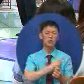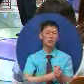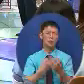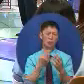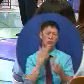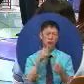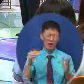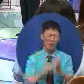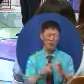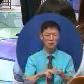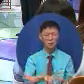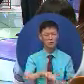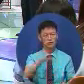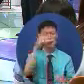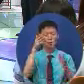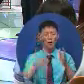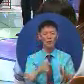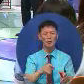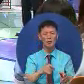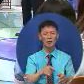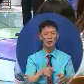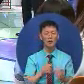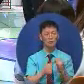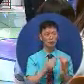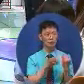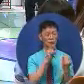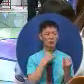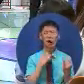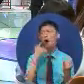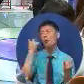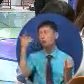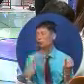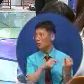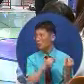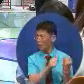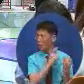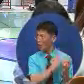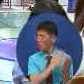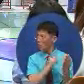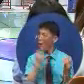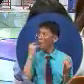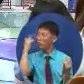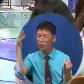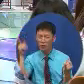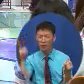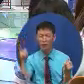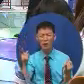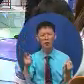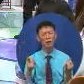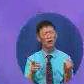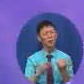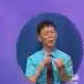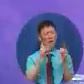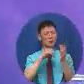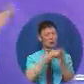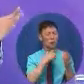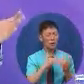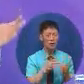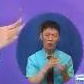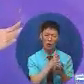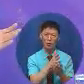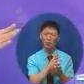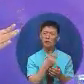선택을 많이 하지 않은 것 같아요. 그래서 배우자를 선택할 때도 부모에게 물어봐요. 누구랑 결혼하면 좋을까? 아니면 대학을 갈 때도,